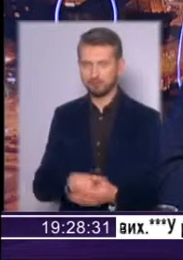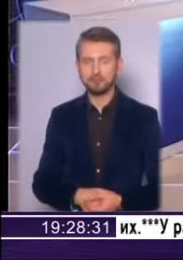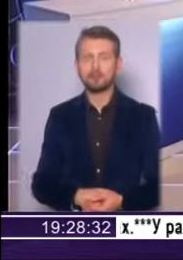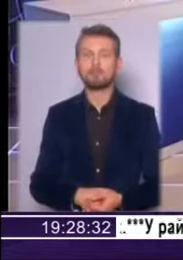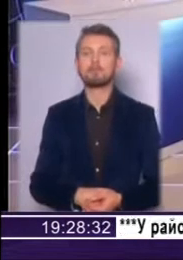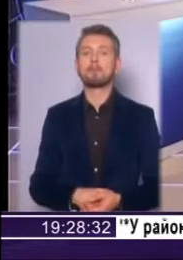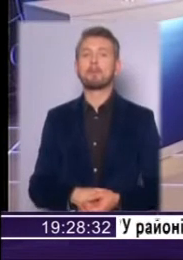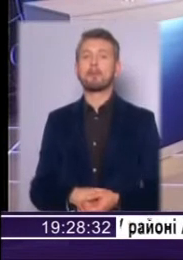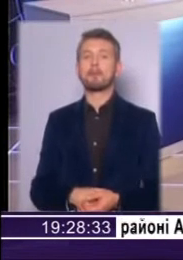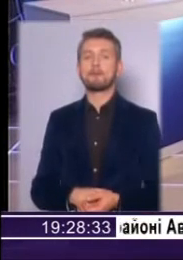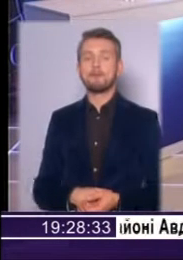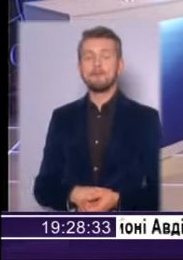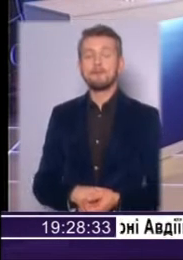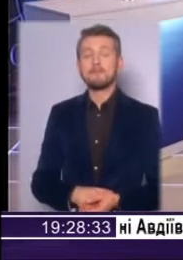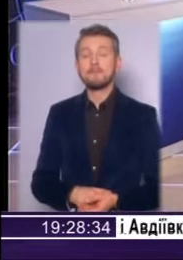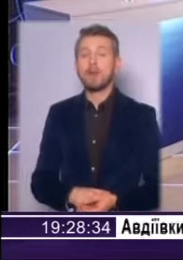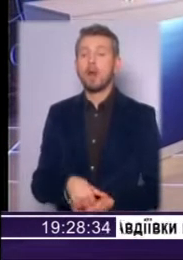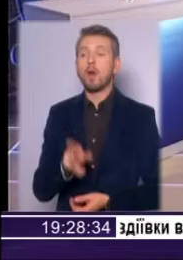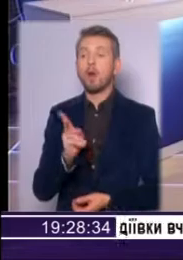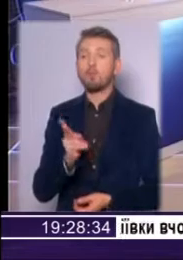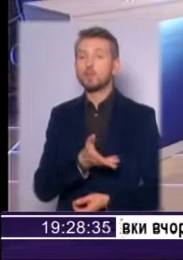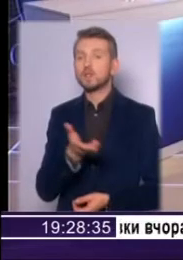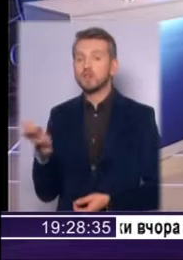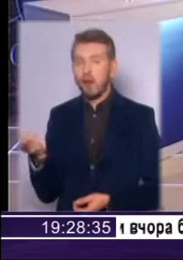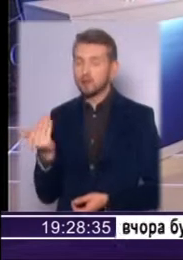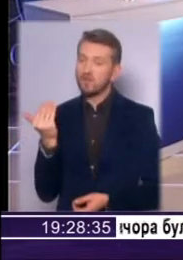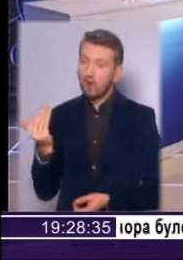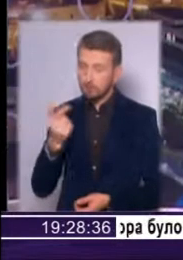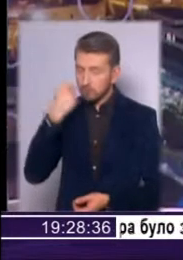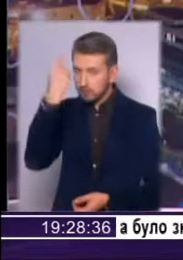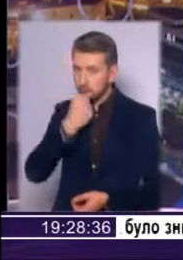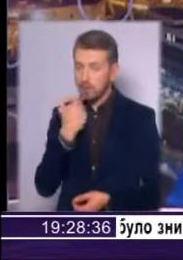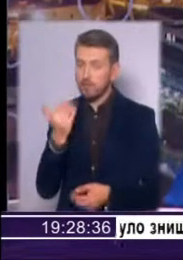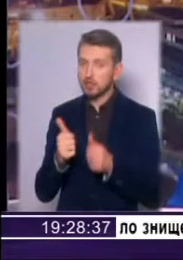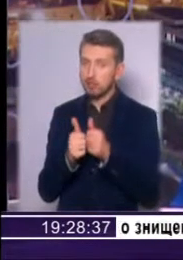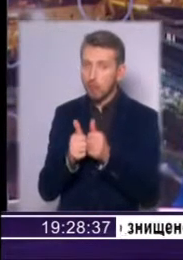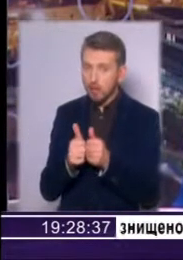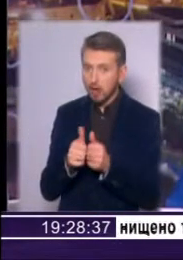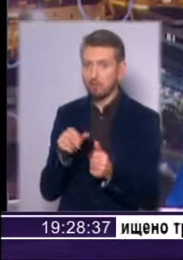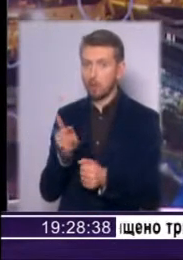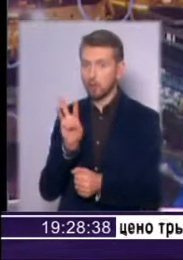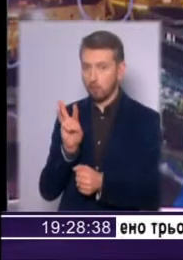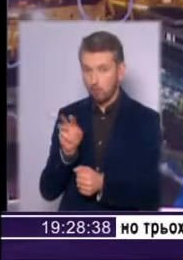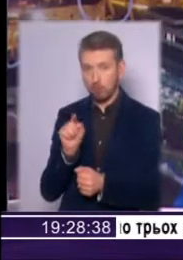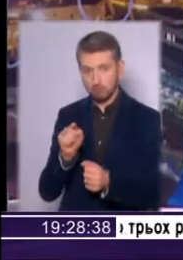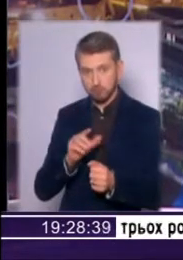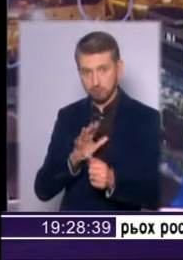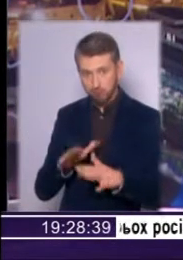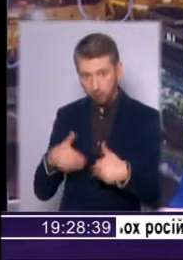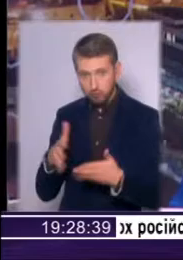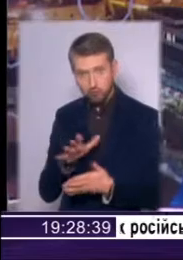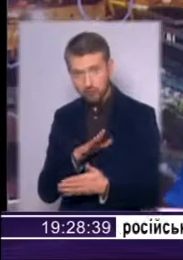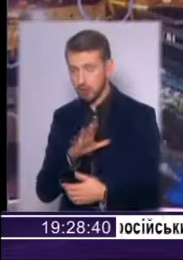Так. Скажіть, будь ласка, комусь з вас, або вам, або іншим вашим колегам саме по «Свободі» надходили пропозиції